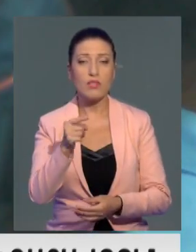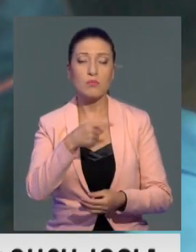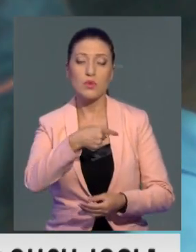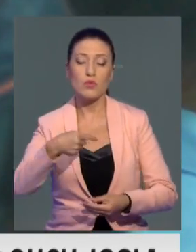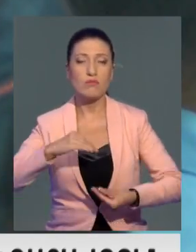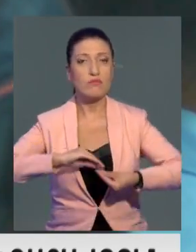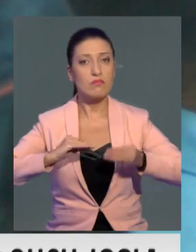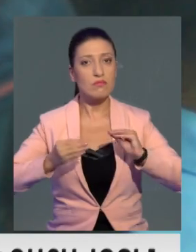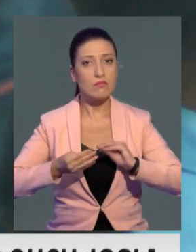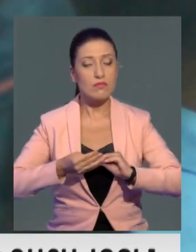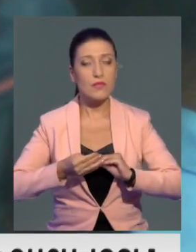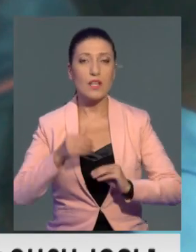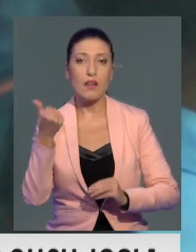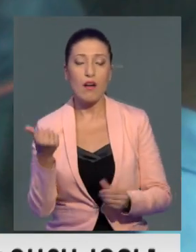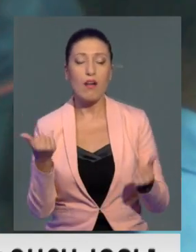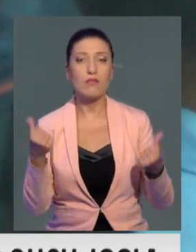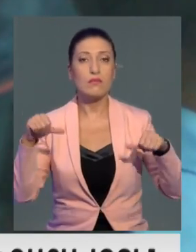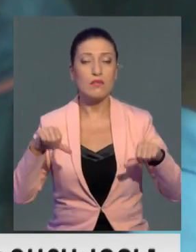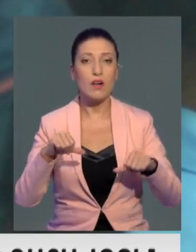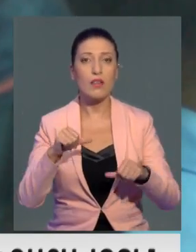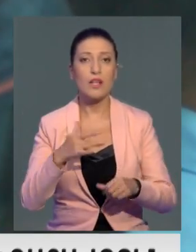և դրական հերոսներին։